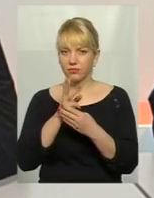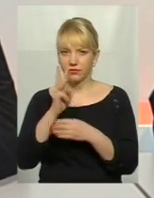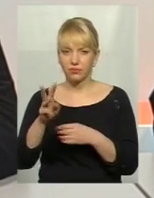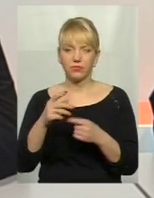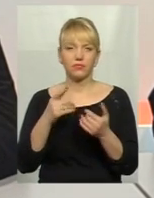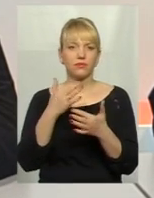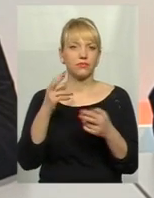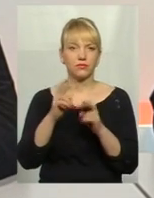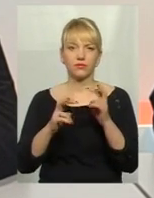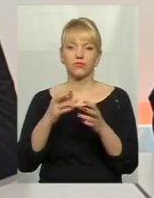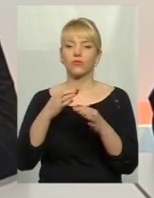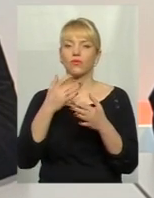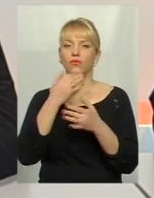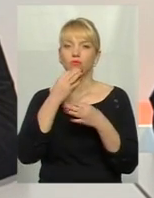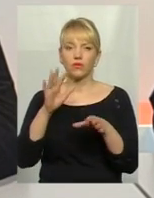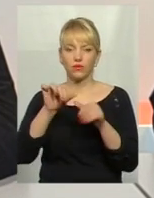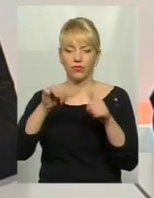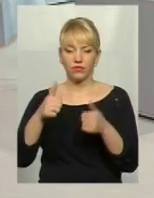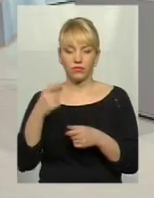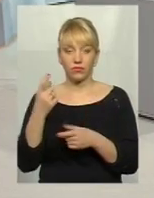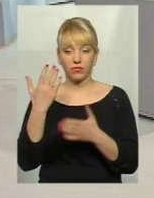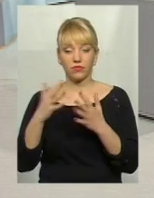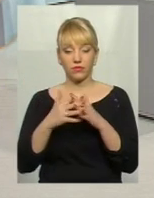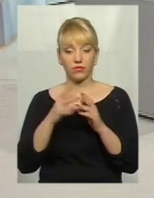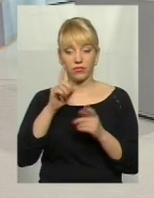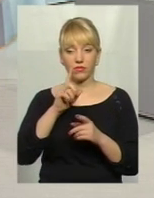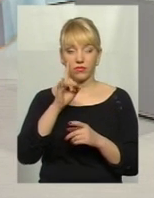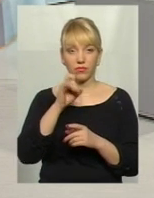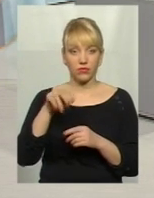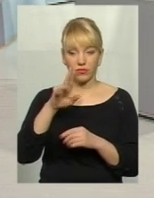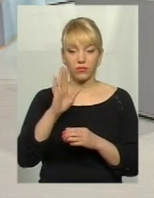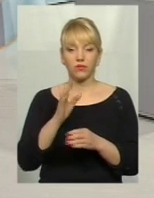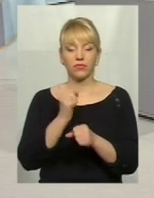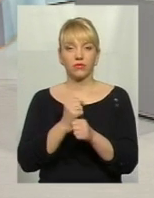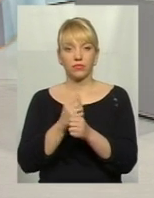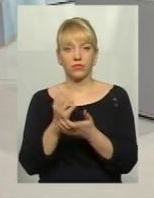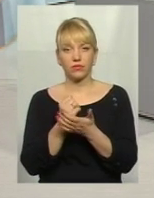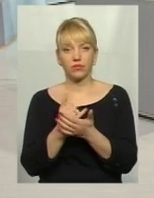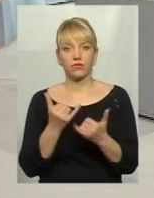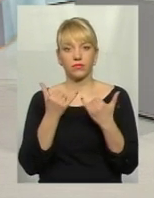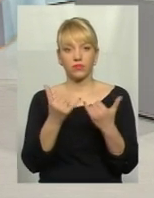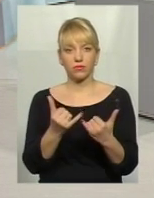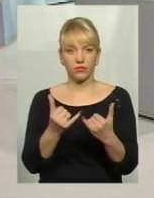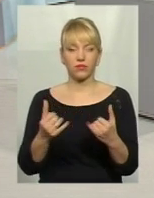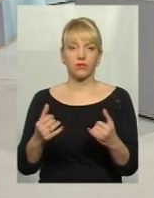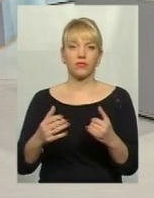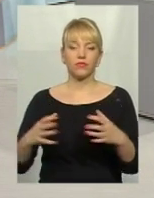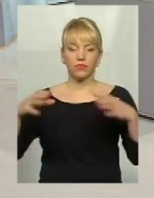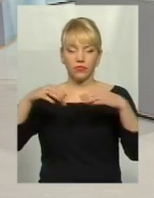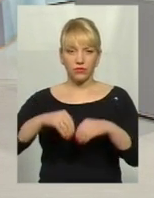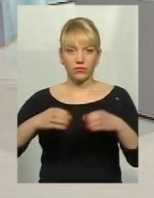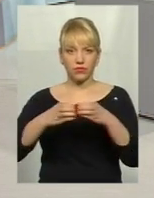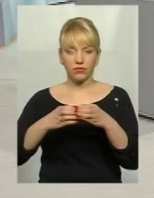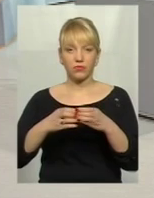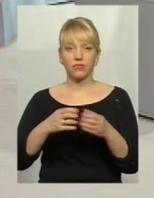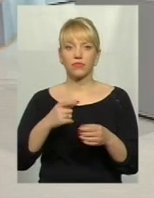форм власності. Ну, якщо сільська рада буде заробляти ці кошти для районного бюджету, де єдиний податок, да, і фактично не дуже буде зацікавлена, і вона не